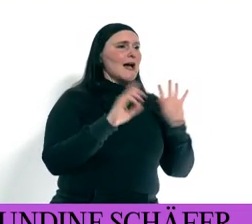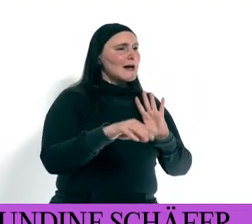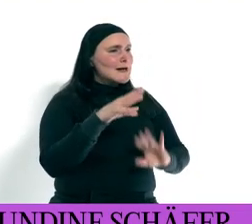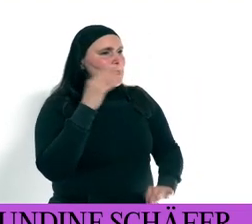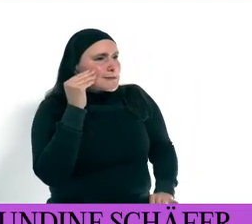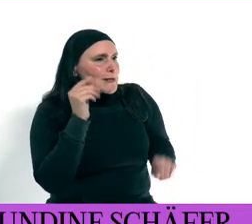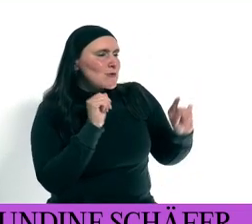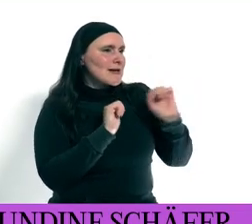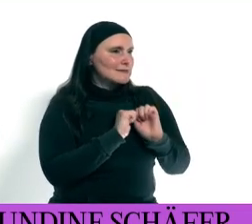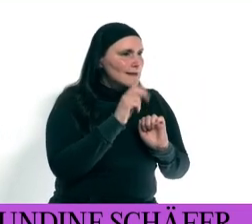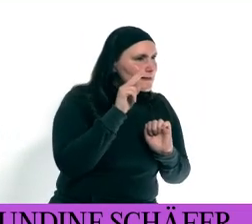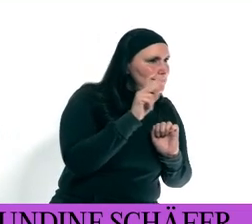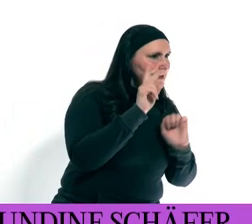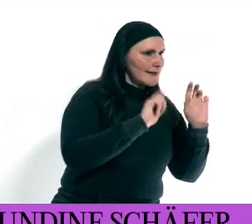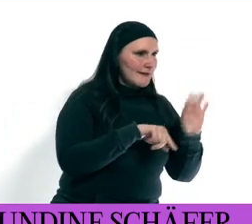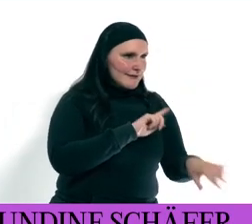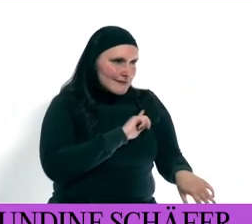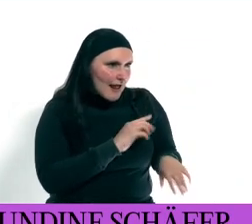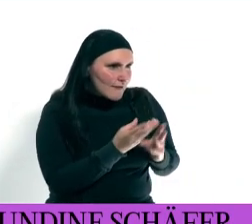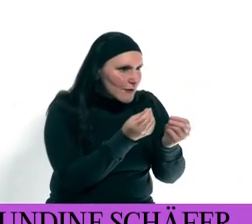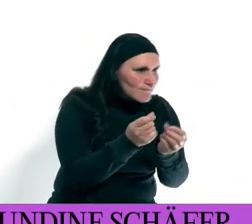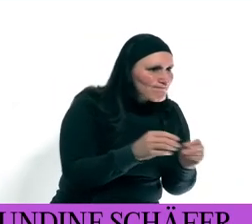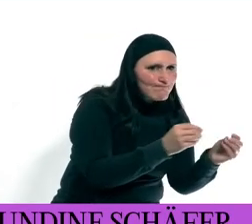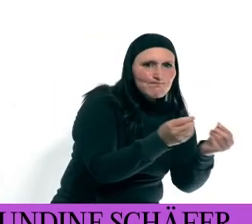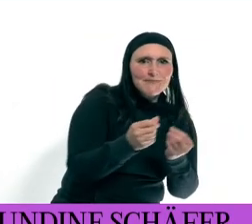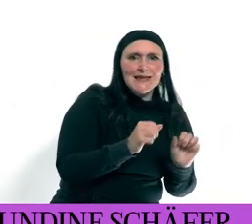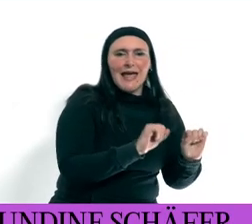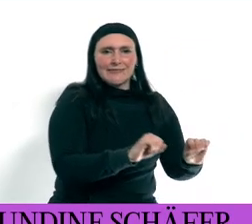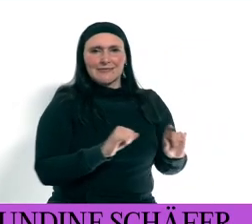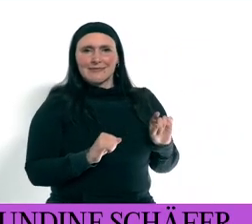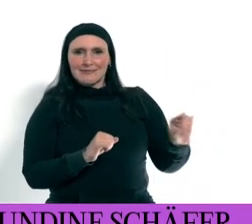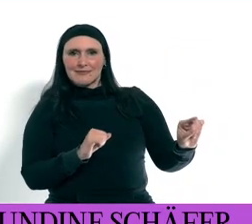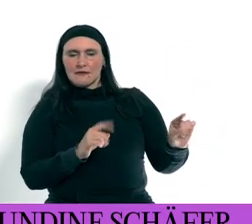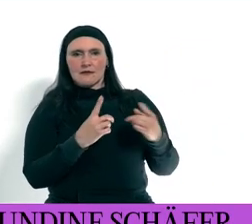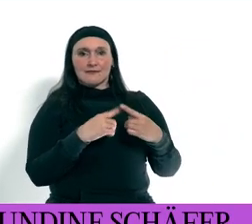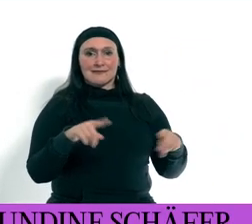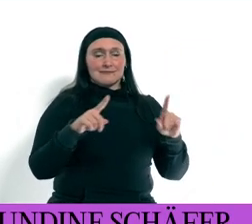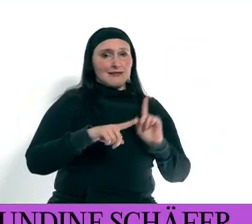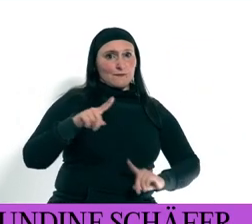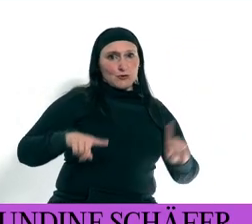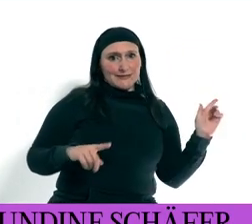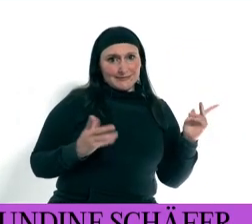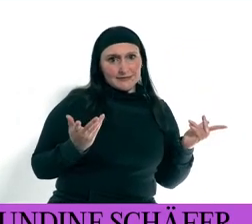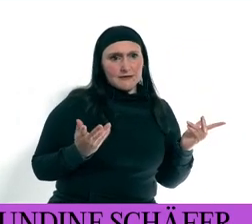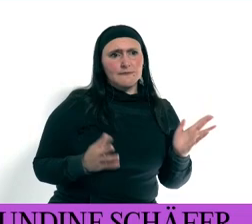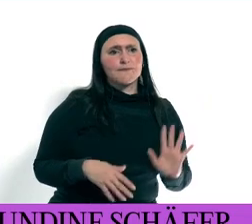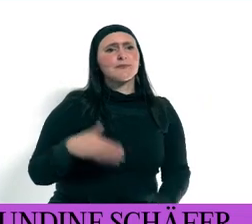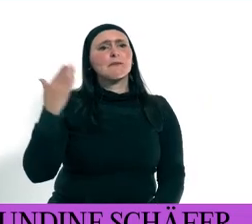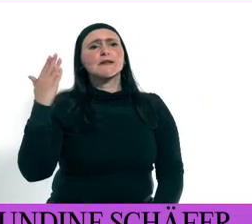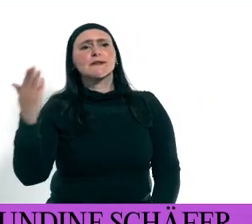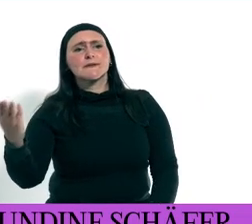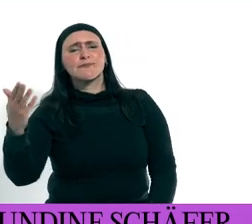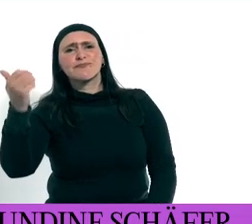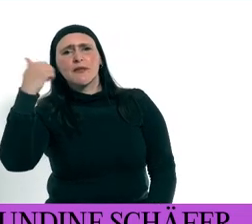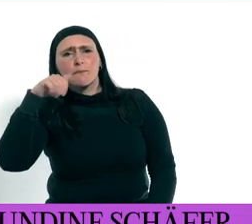von Zuhause, ein Ort, an dem man zusammenkommt, miteinander redet, gemeinsam reflektiert. Erzähl uns